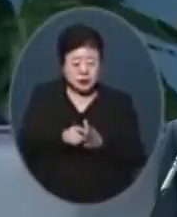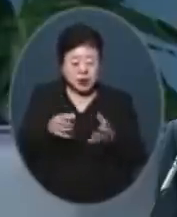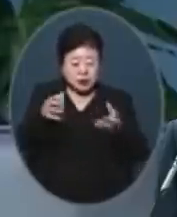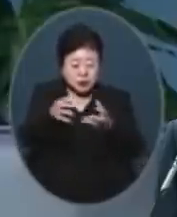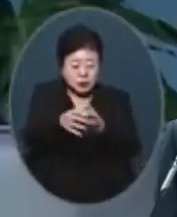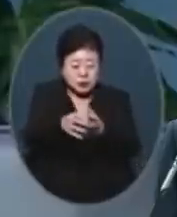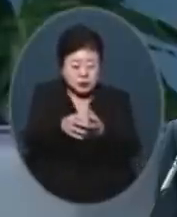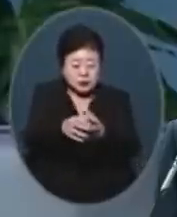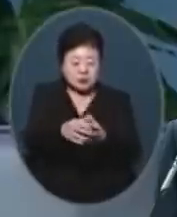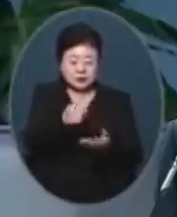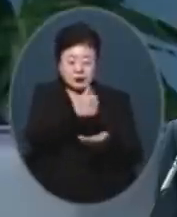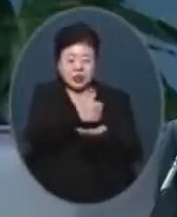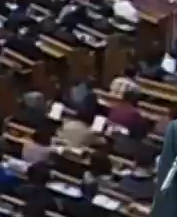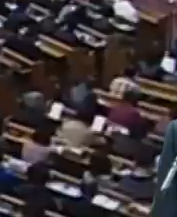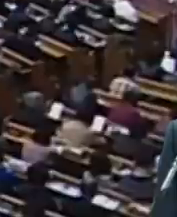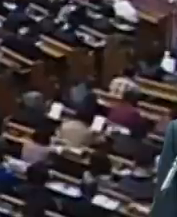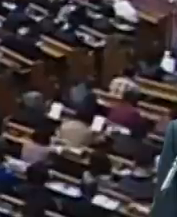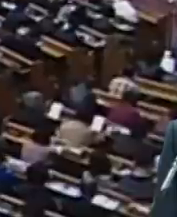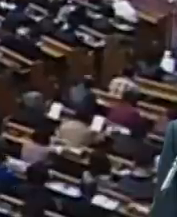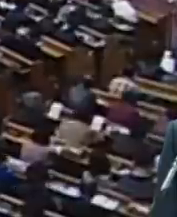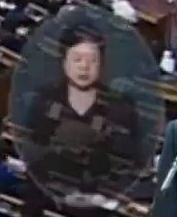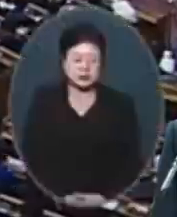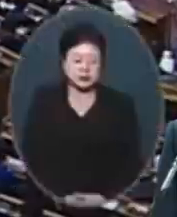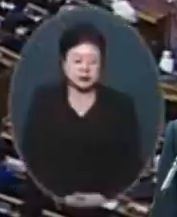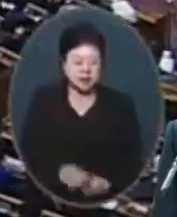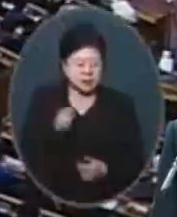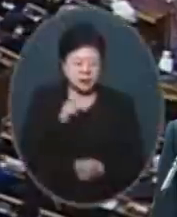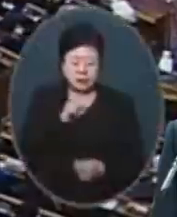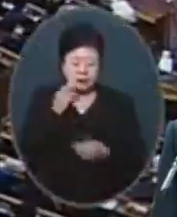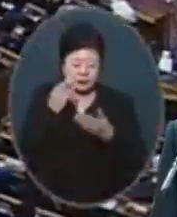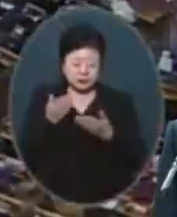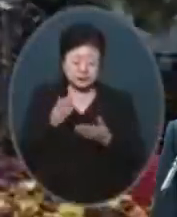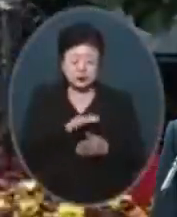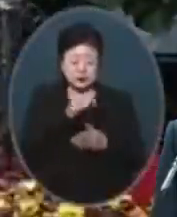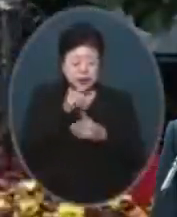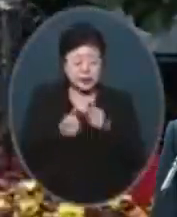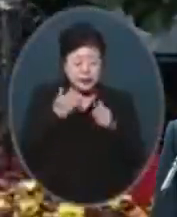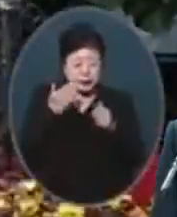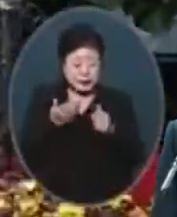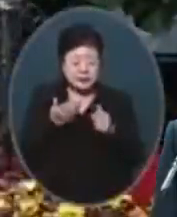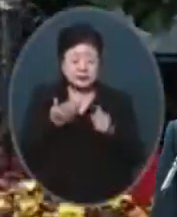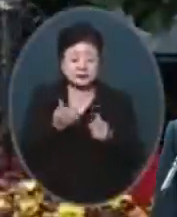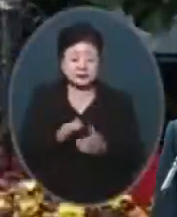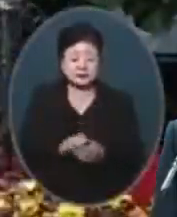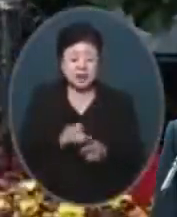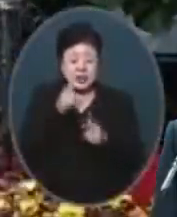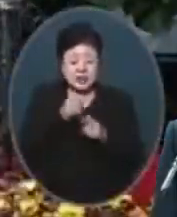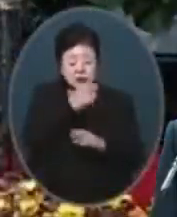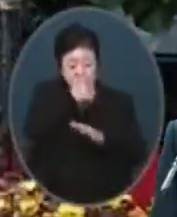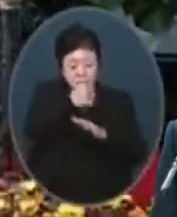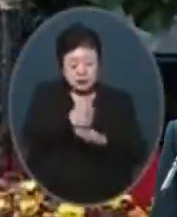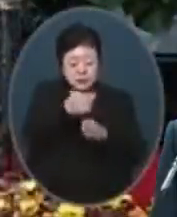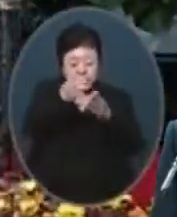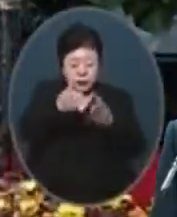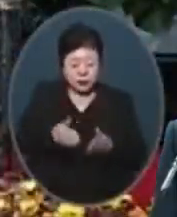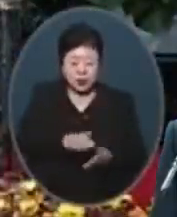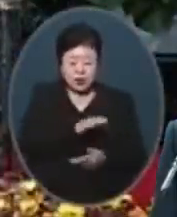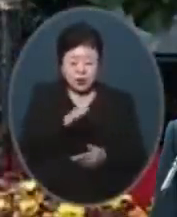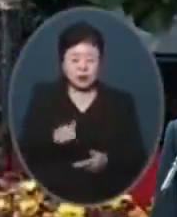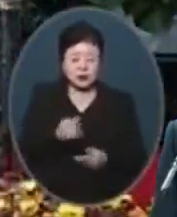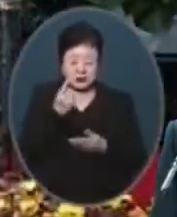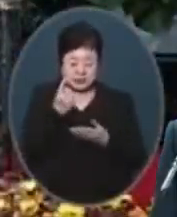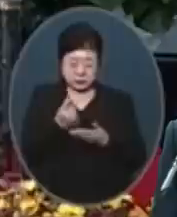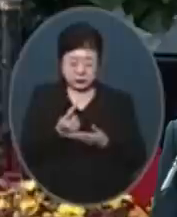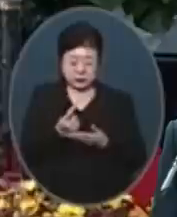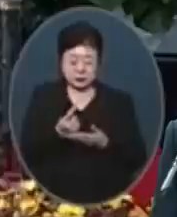통성으로 잠시 기도하겠습니다. 살아계신 하나님 아버지, 우리 하나님께서 예수 그리스도를 통해서 우리를